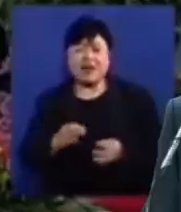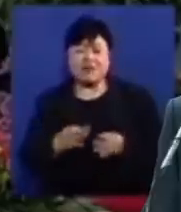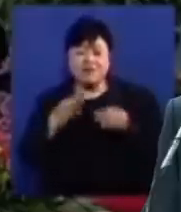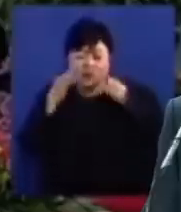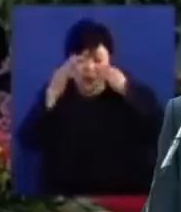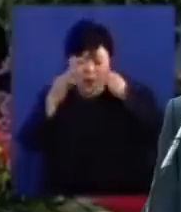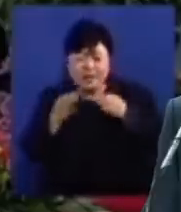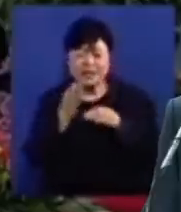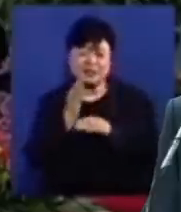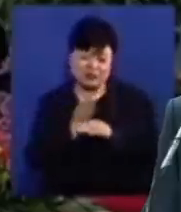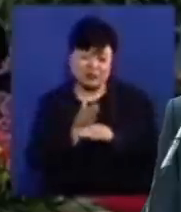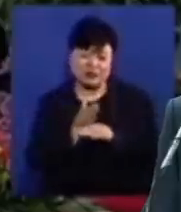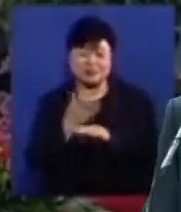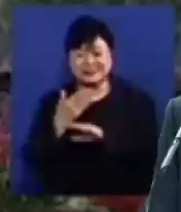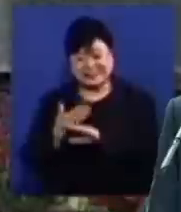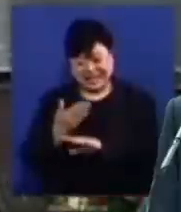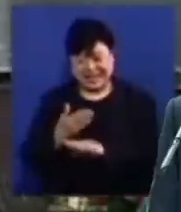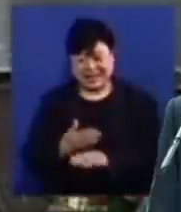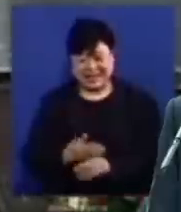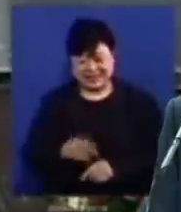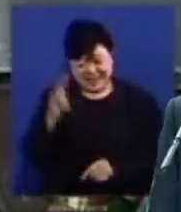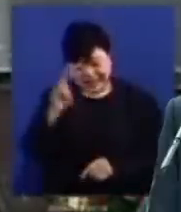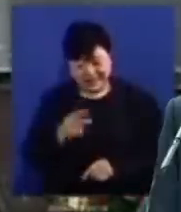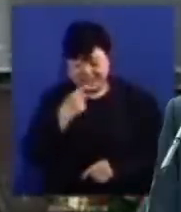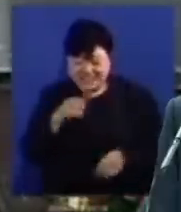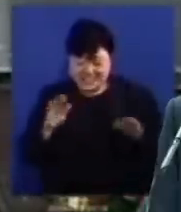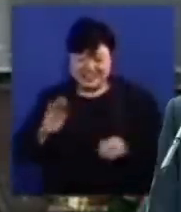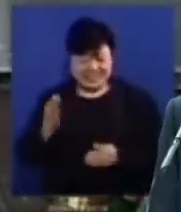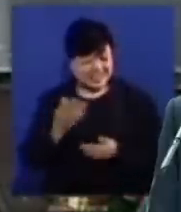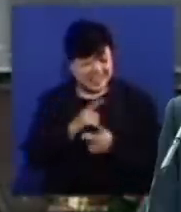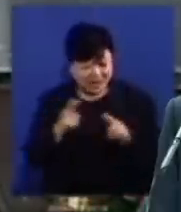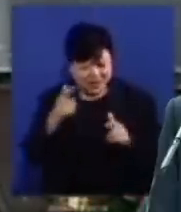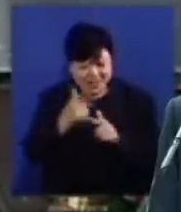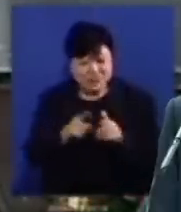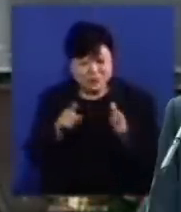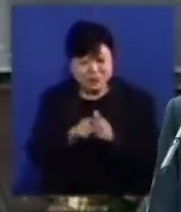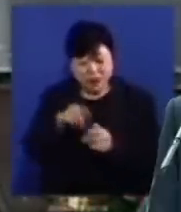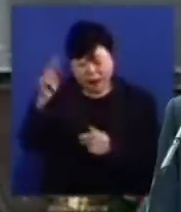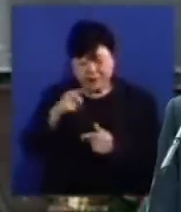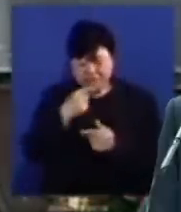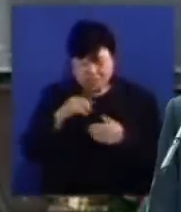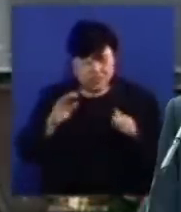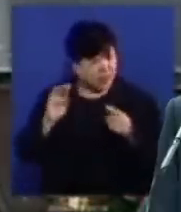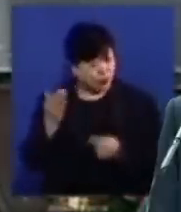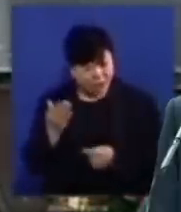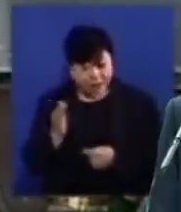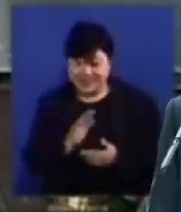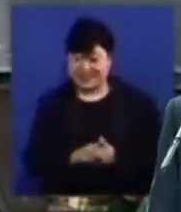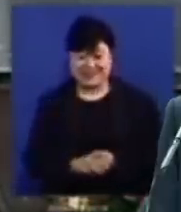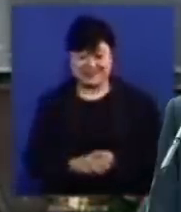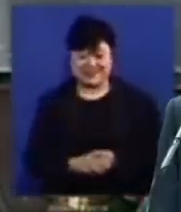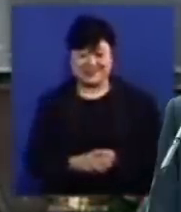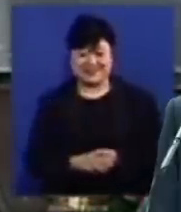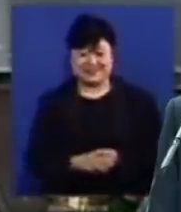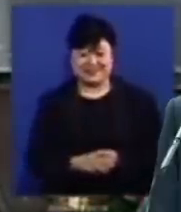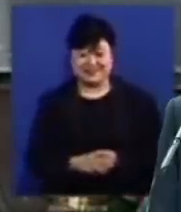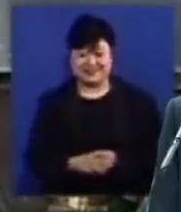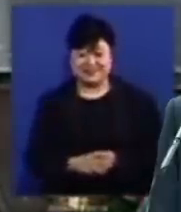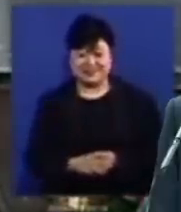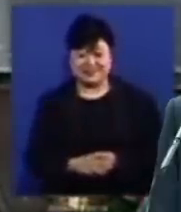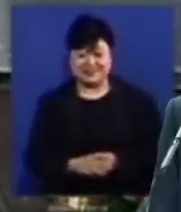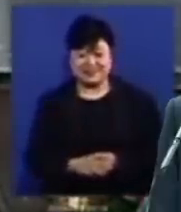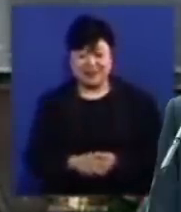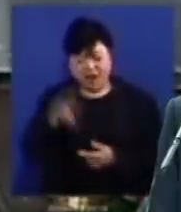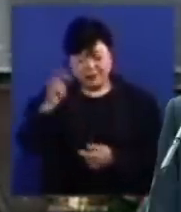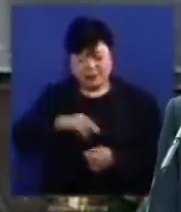사람. 하루아침에 천사가 되지 않습니다. 예수 믿고 하루아침에 천사 된 거 봤어요? 하루아침에 성자가 되는